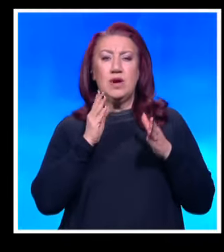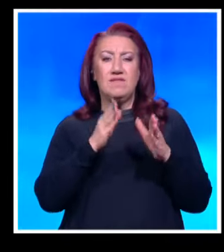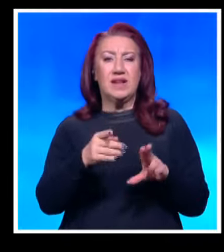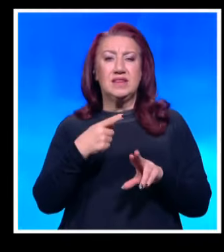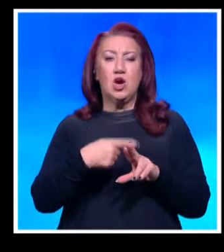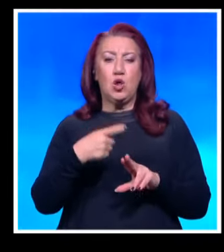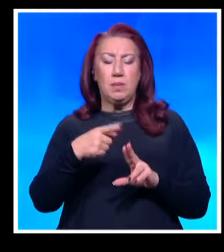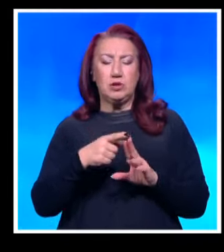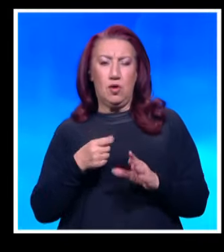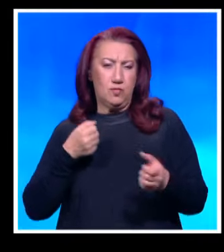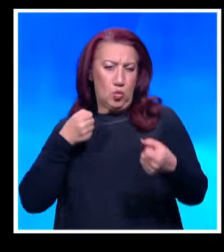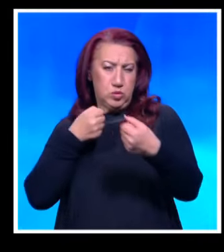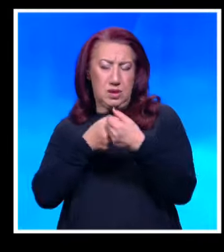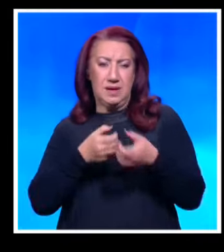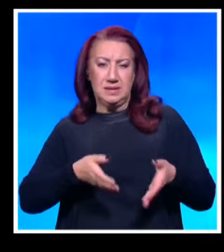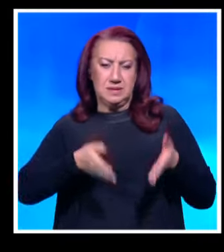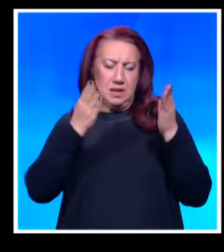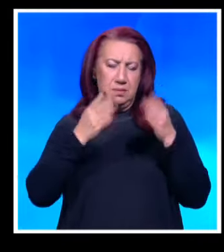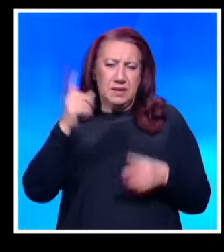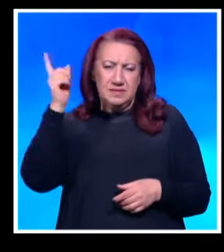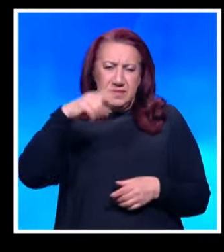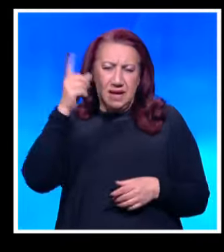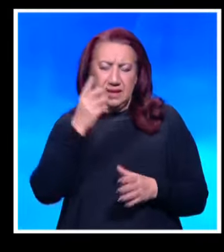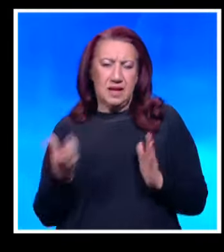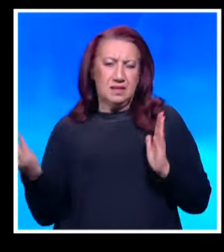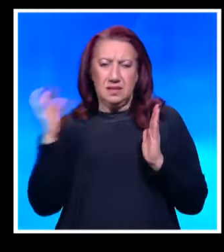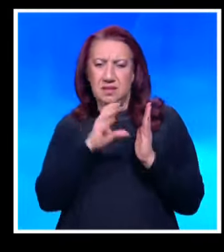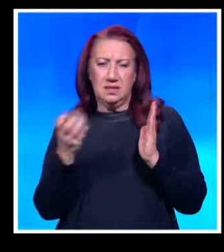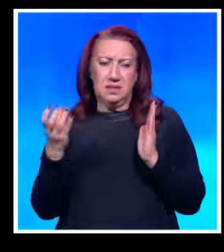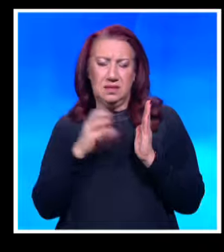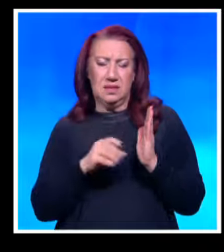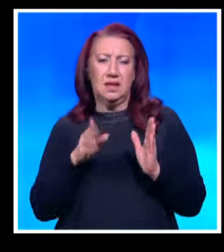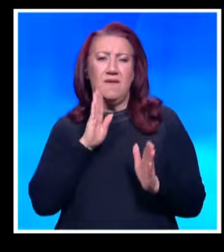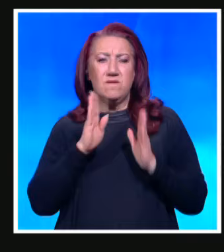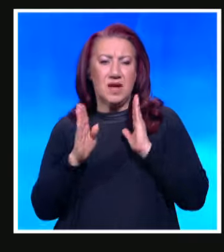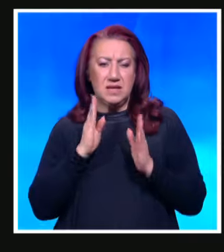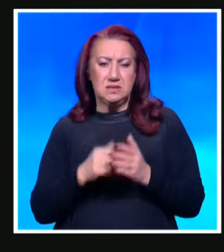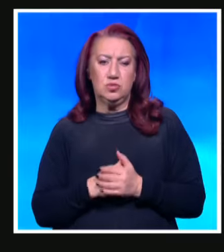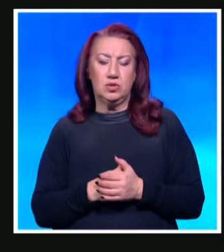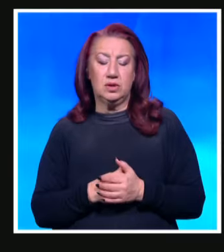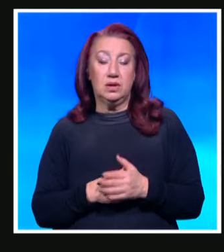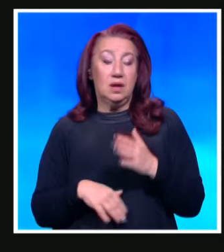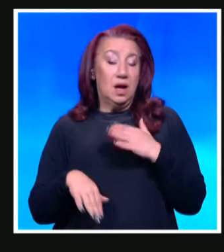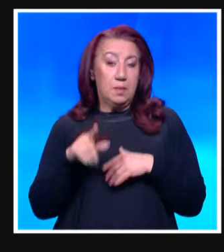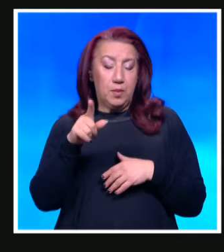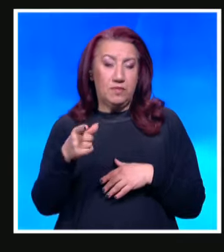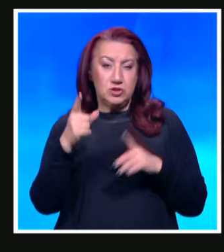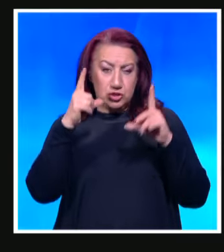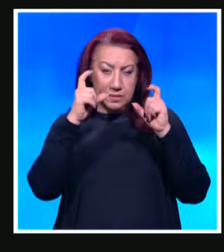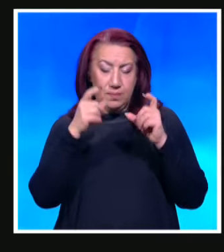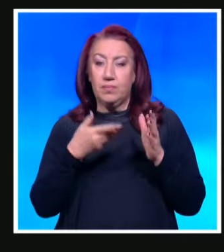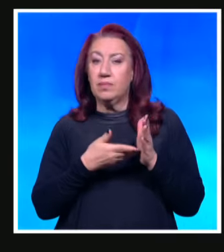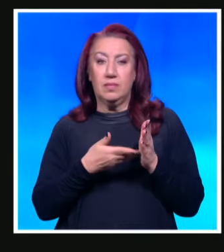публикациите в социалните мрежи всеки ден. Някои от тях от катастрофи, други с опасни маневри. Повечето от тях след